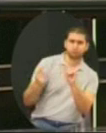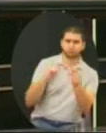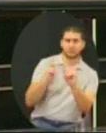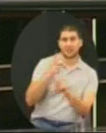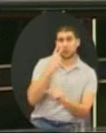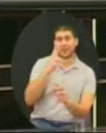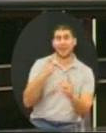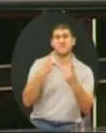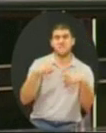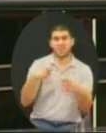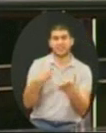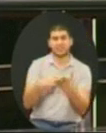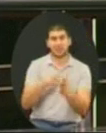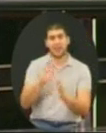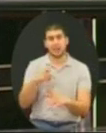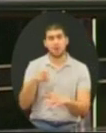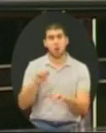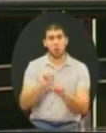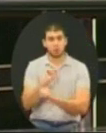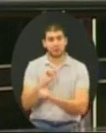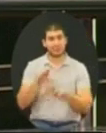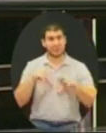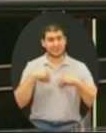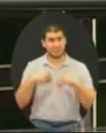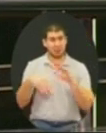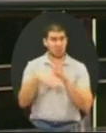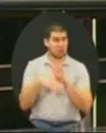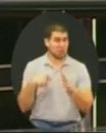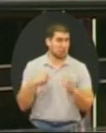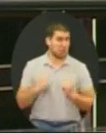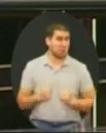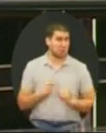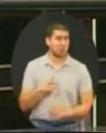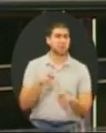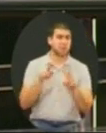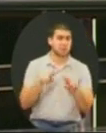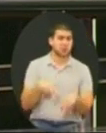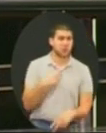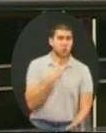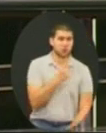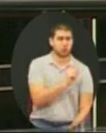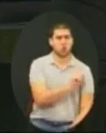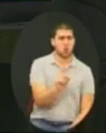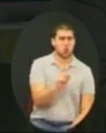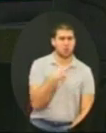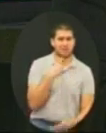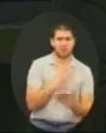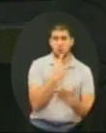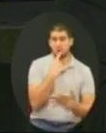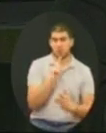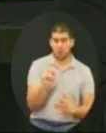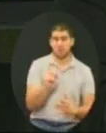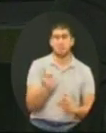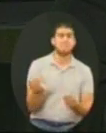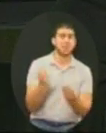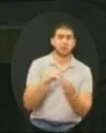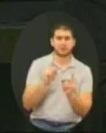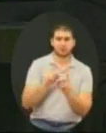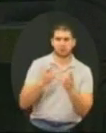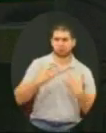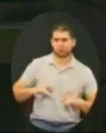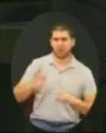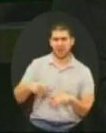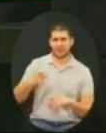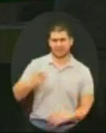בוועדת הכספים, האם האופוזיציה תיתן קארט בלנש לחוק, אני לא בטוח בכלל. לא, אני כבר אומר לך שלא, אני כבר אומר לך שלא, כי מעבר לגלגול הזה על